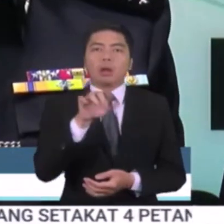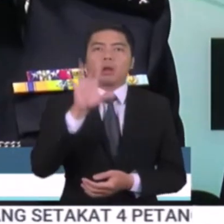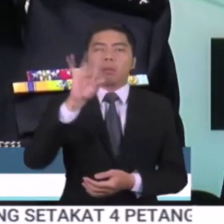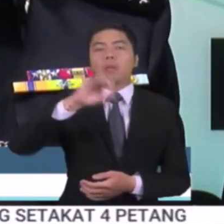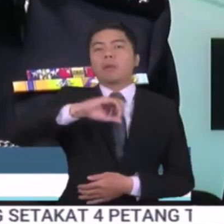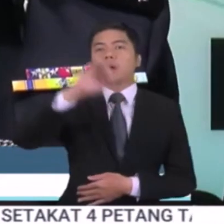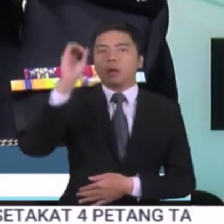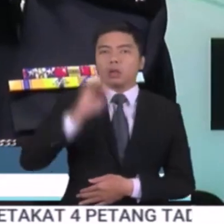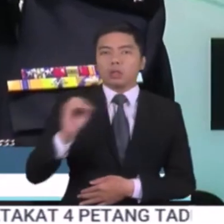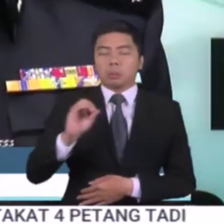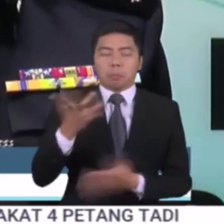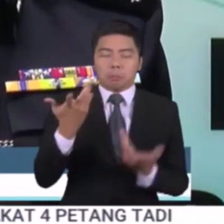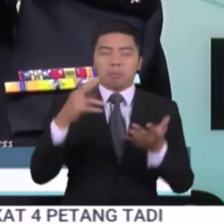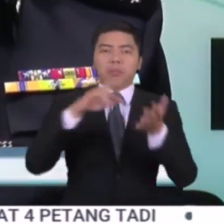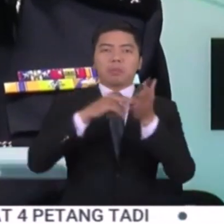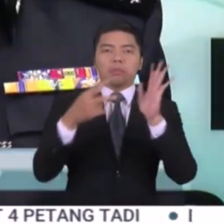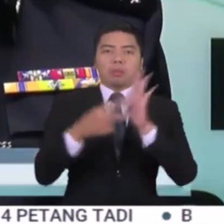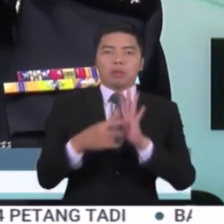48% atau